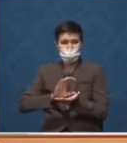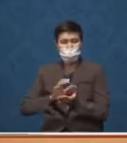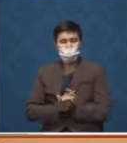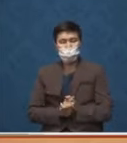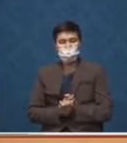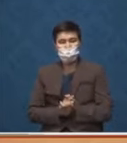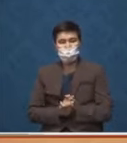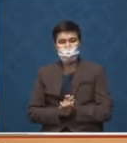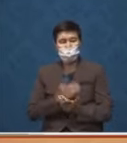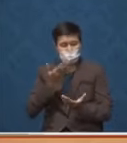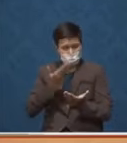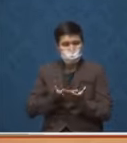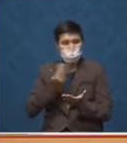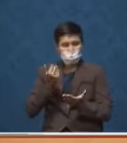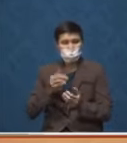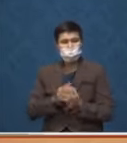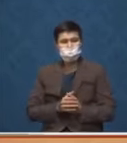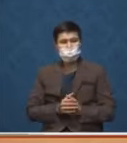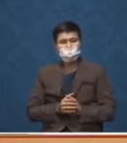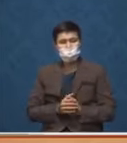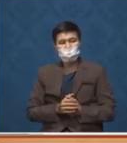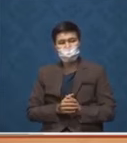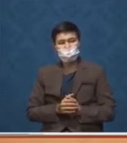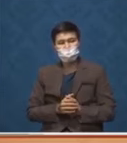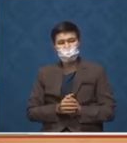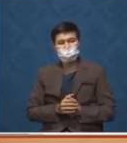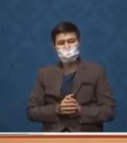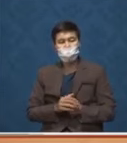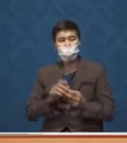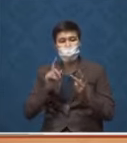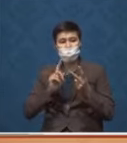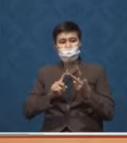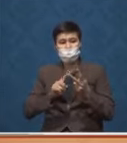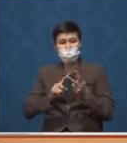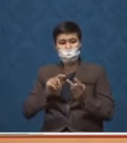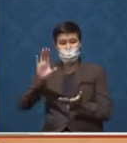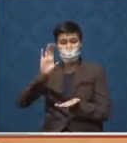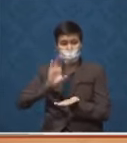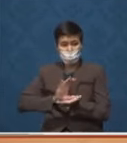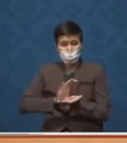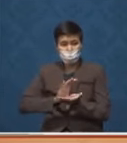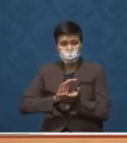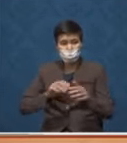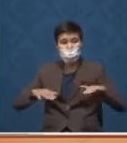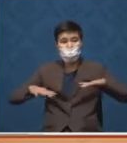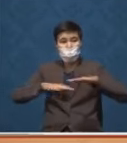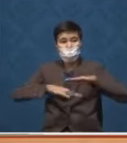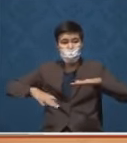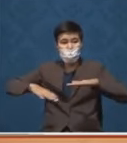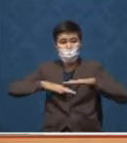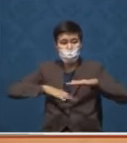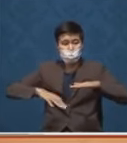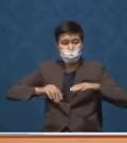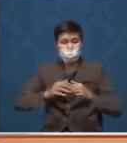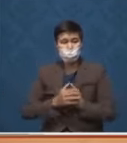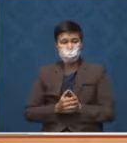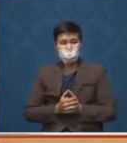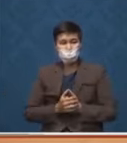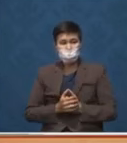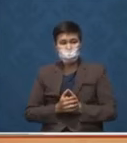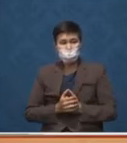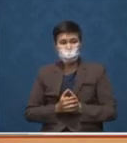ลงทุนการทำธุรกิจโทรคมนาคมส่วนที่สองคือการลงทุนในด้านโครงสร้างพื้นฐานใช่ไหมครับคือเราพอ